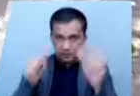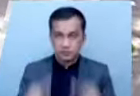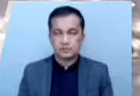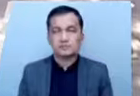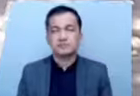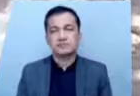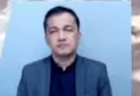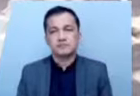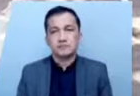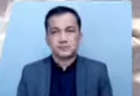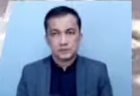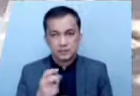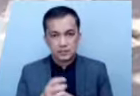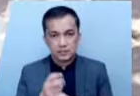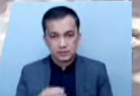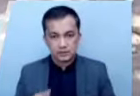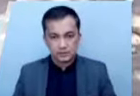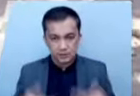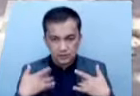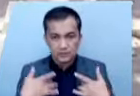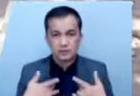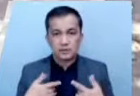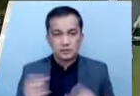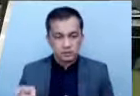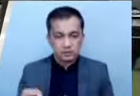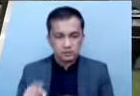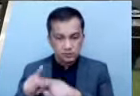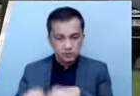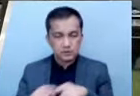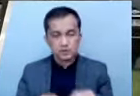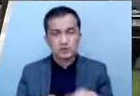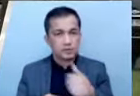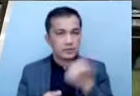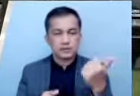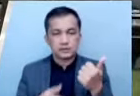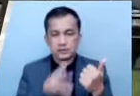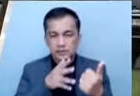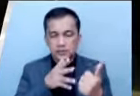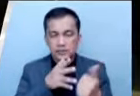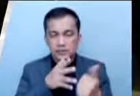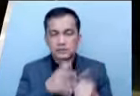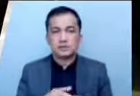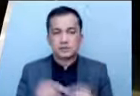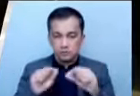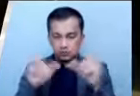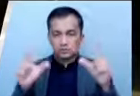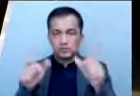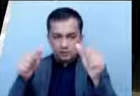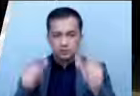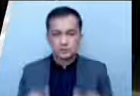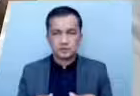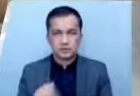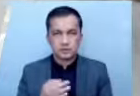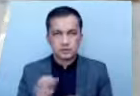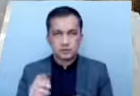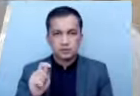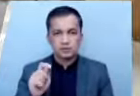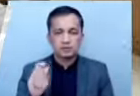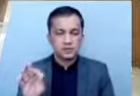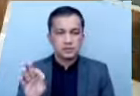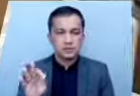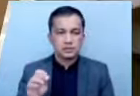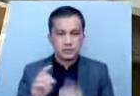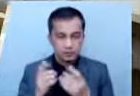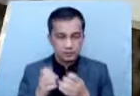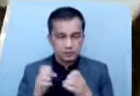ng buhay, kaya doon din umaasa yung ibang nanay. Ihinagulat pa nila ang mga post na may libreng pa-tuition pa ang DepEd. Gayong libre